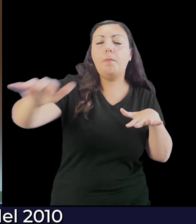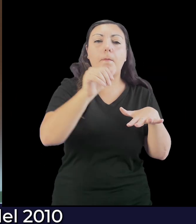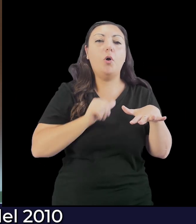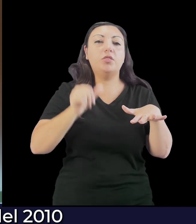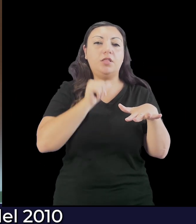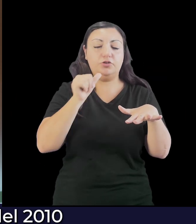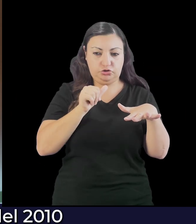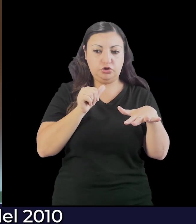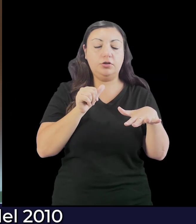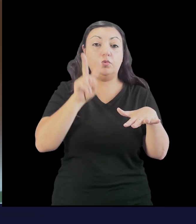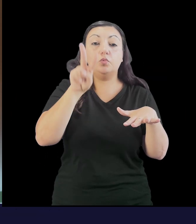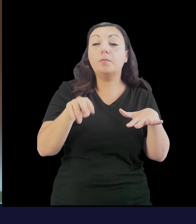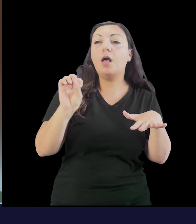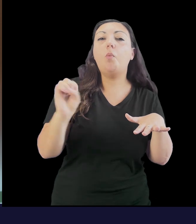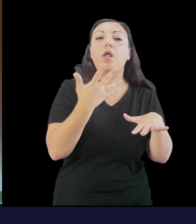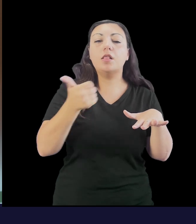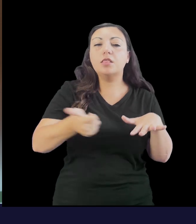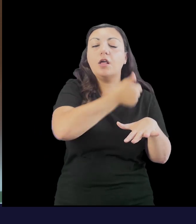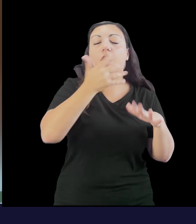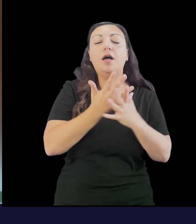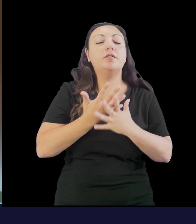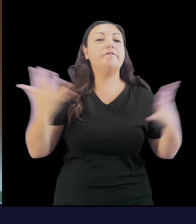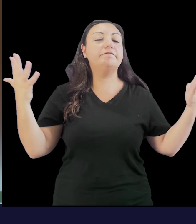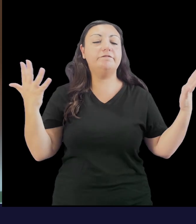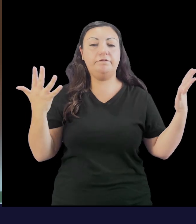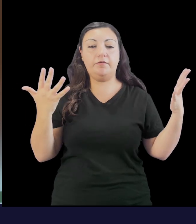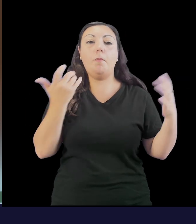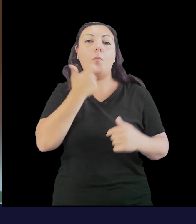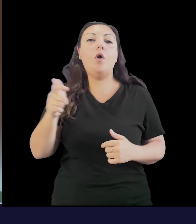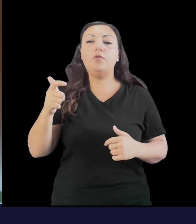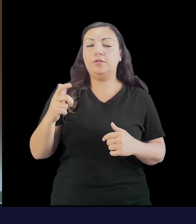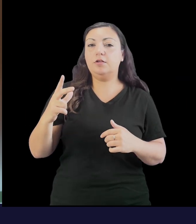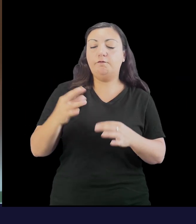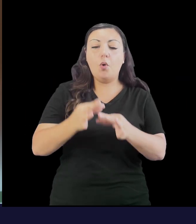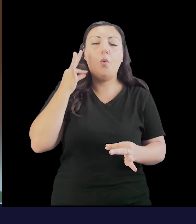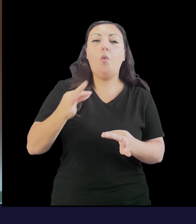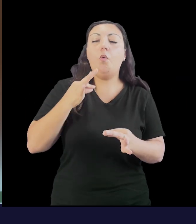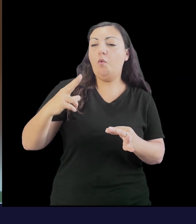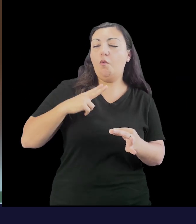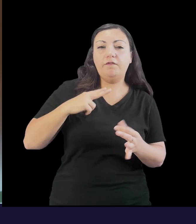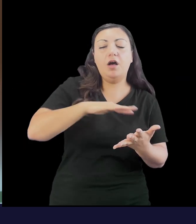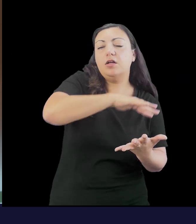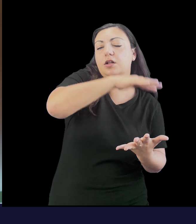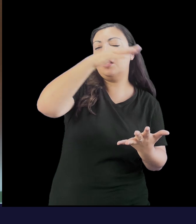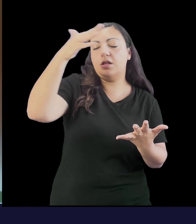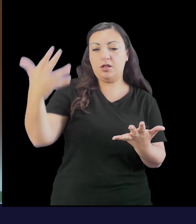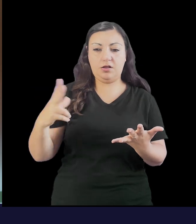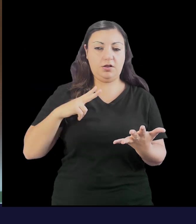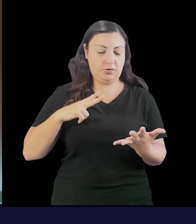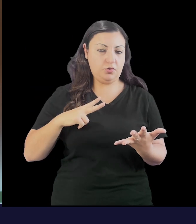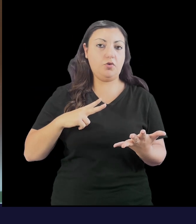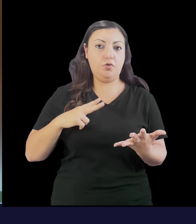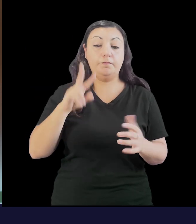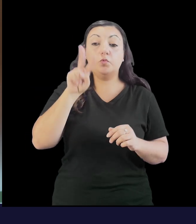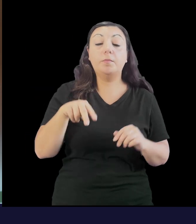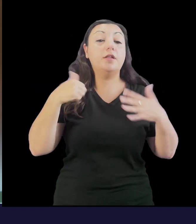ha fatto parlare tantissimo di sé soprattutto a Montalcino e altre annate grandiose la 2015 con questa ricchezza di potenza di frutto e la